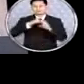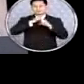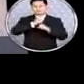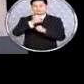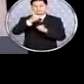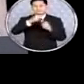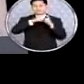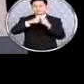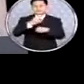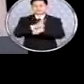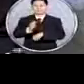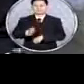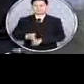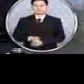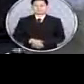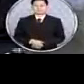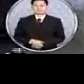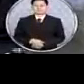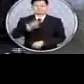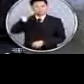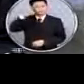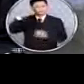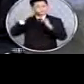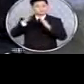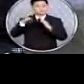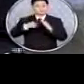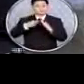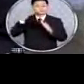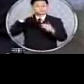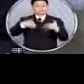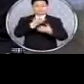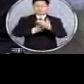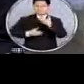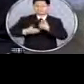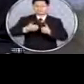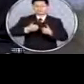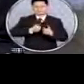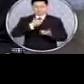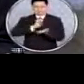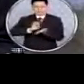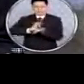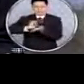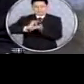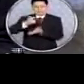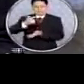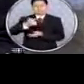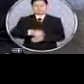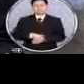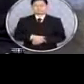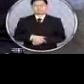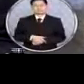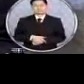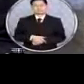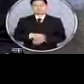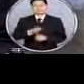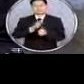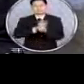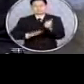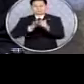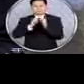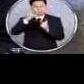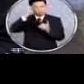时间是1分30秒。 梦想家这个音乐剧因为制作成本比较高，造成社会观